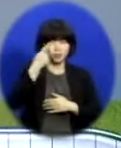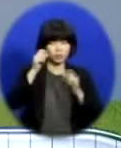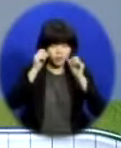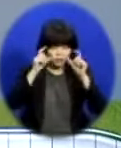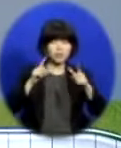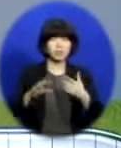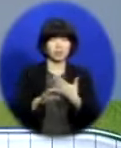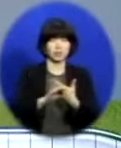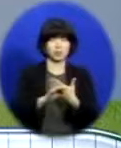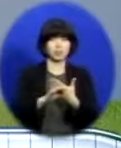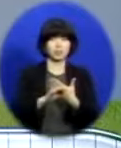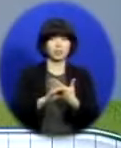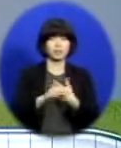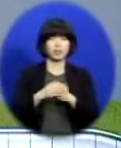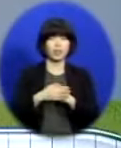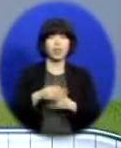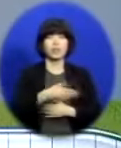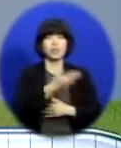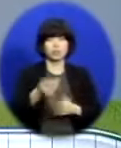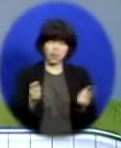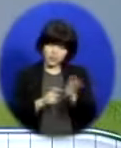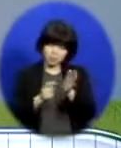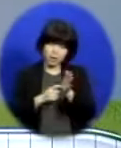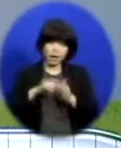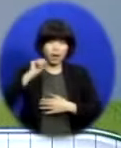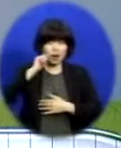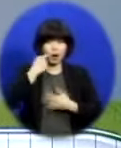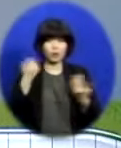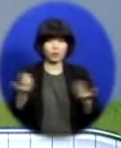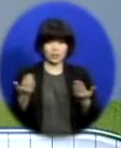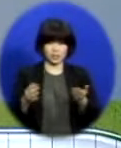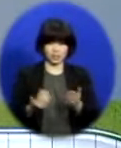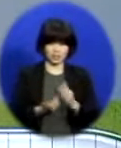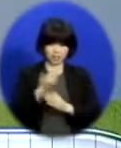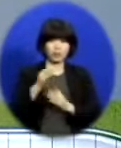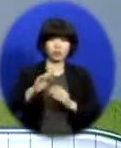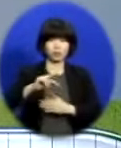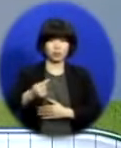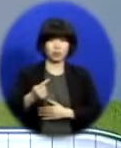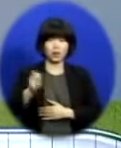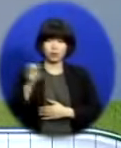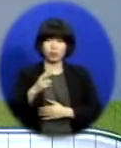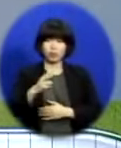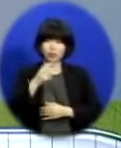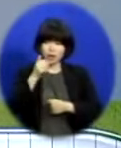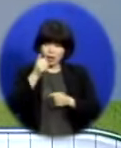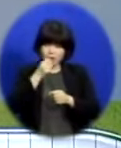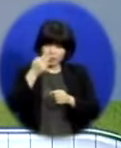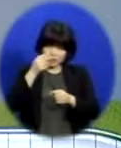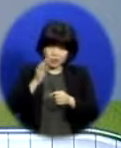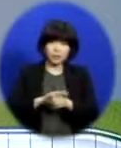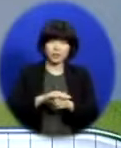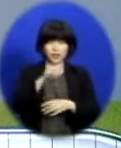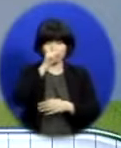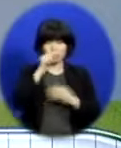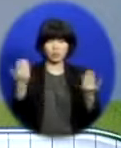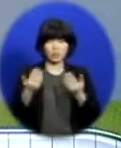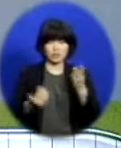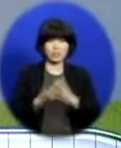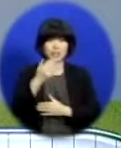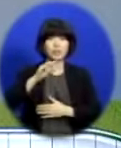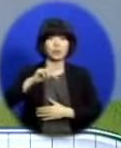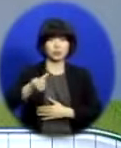뜨이면 여러분에게 급박한 어려운 일이 생겨도 또 기가 막히게 좋은 일이 일어나도